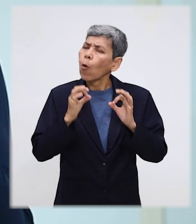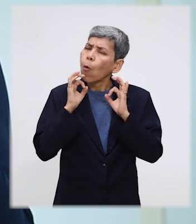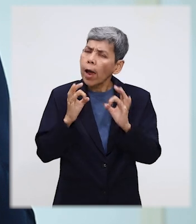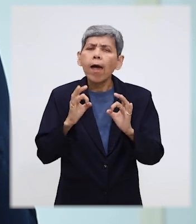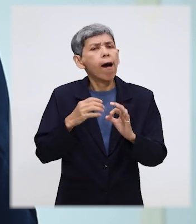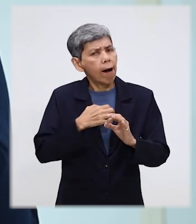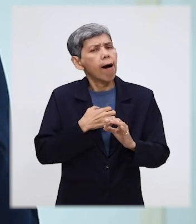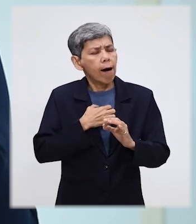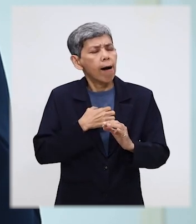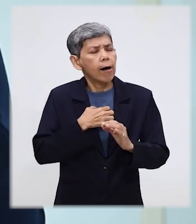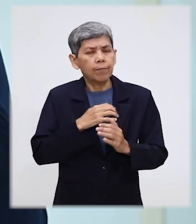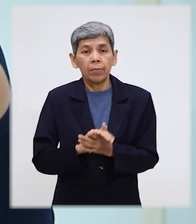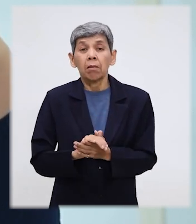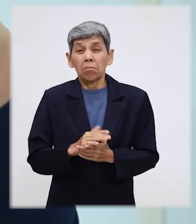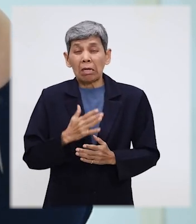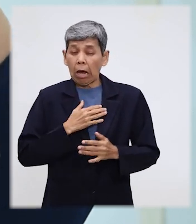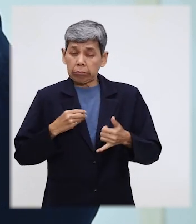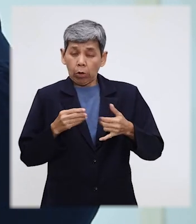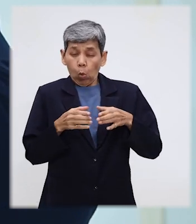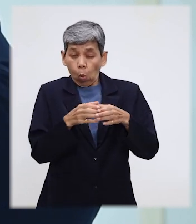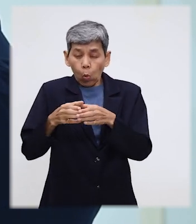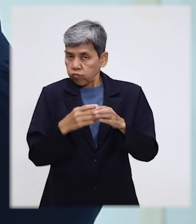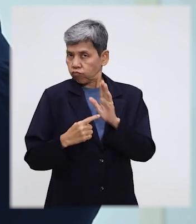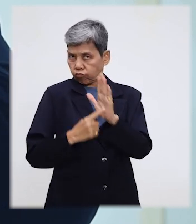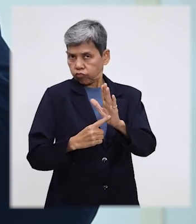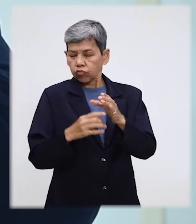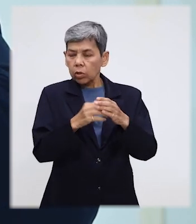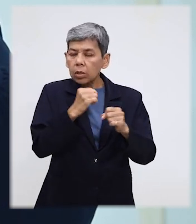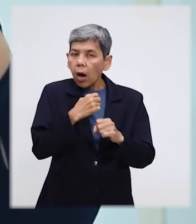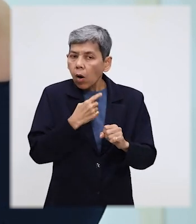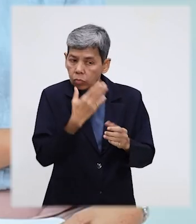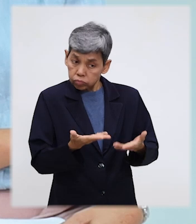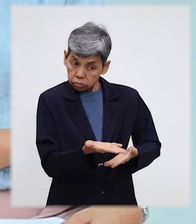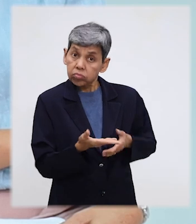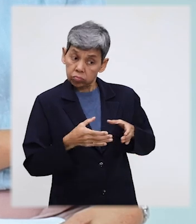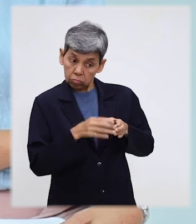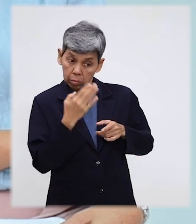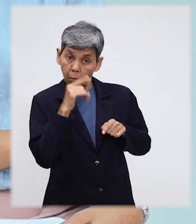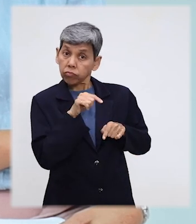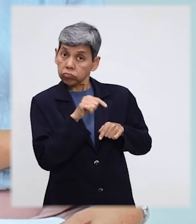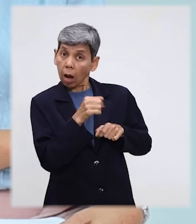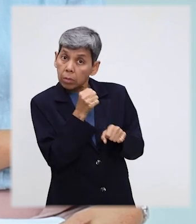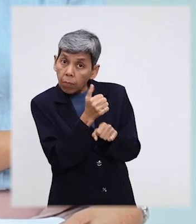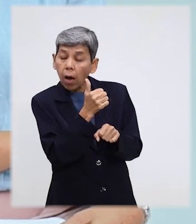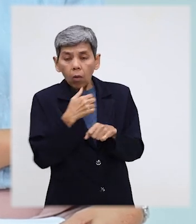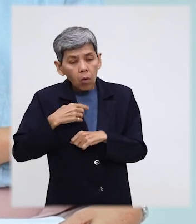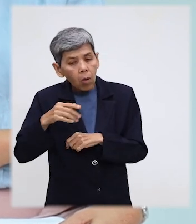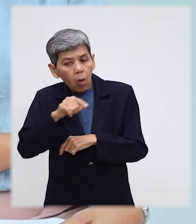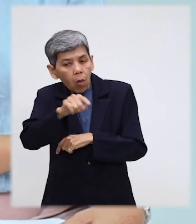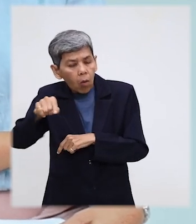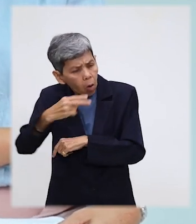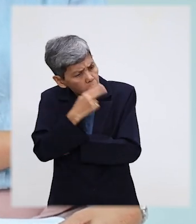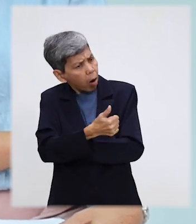ขึ้นแล้วก็จริงๆอยากให้เขาเป็นกลุ่มตัวอย่างเพื่อที่จะเอาไปเหมือนเป็นแรงบันดาลใจให้คนพิ